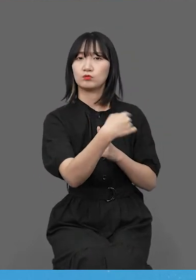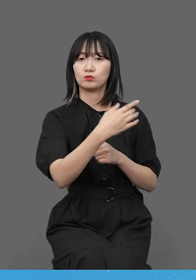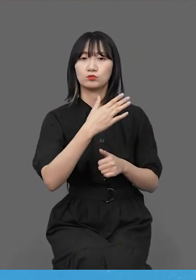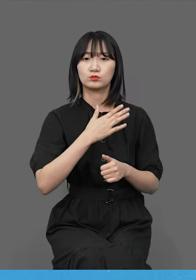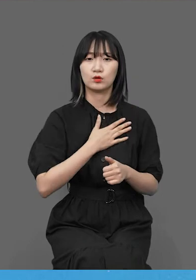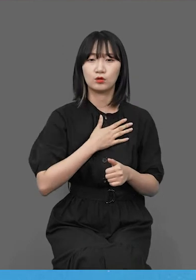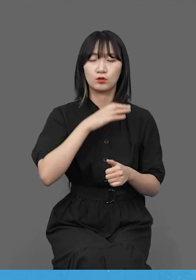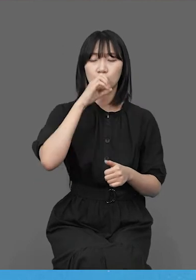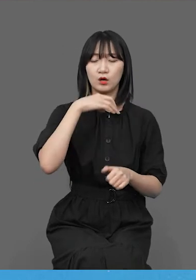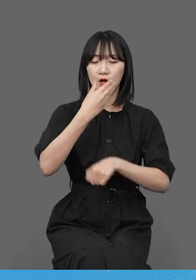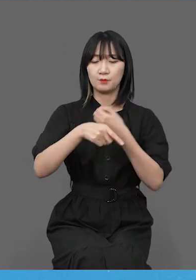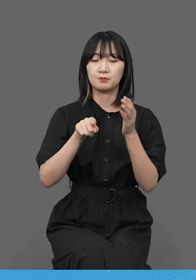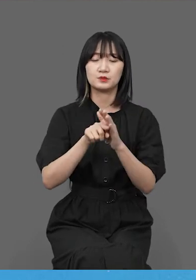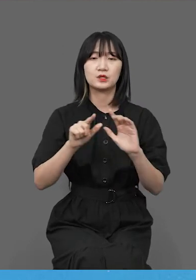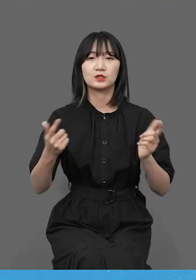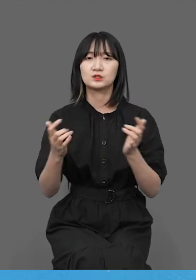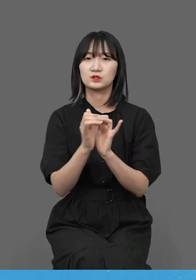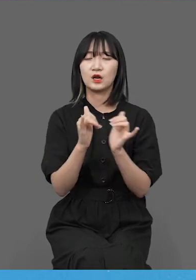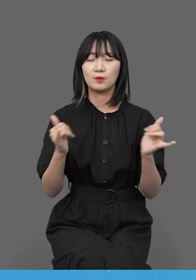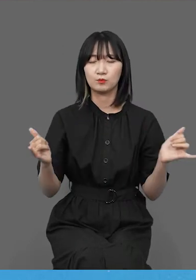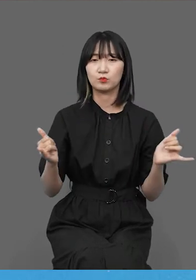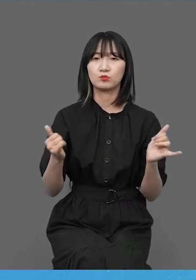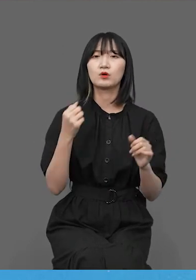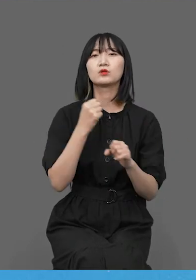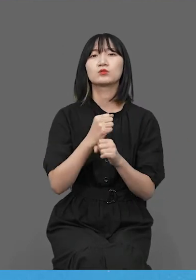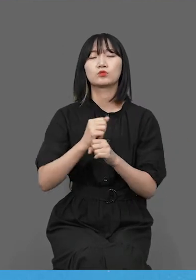나를 무신론자로 몰아갔던